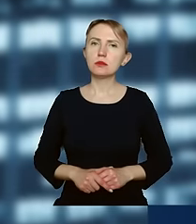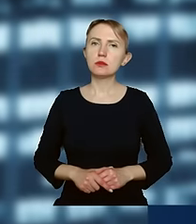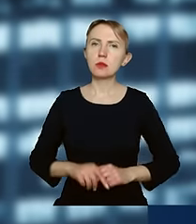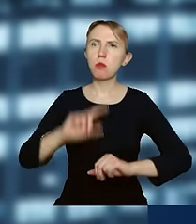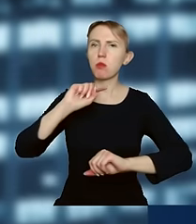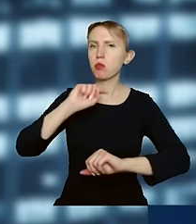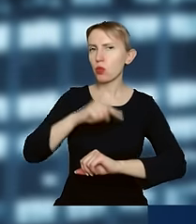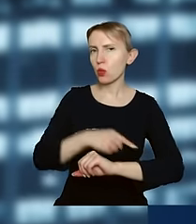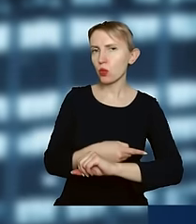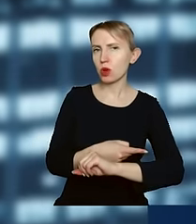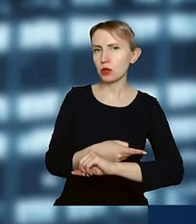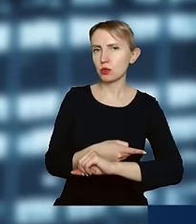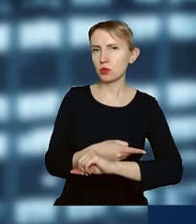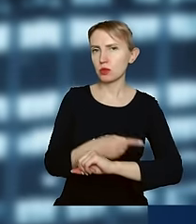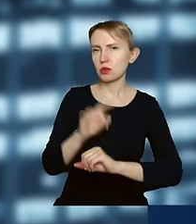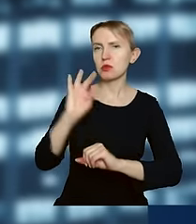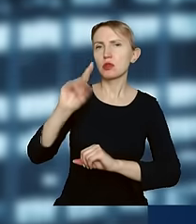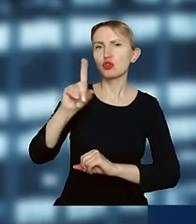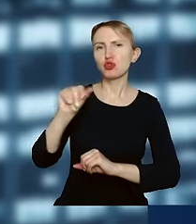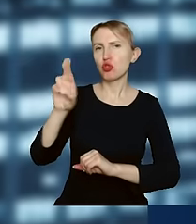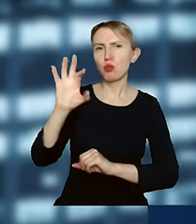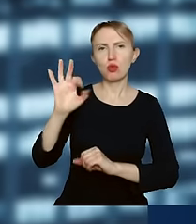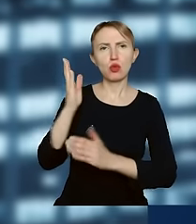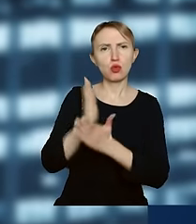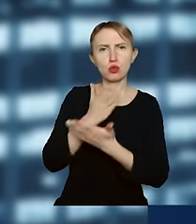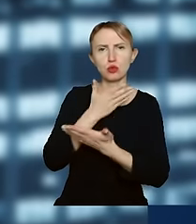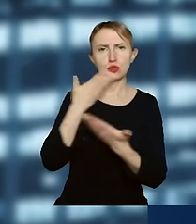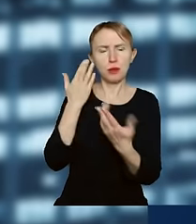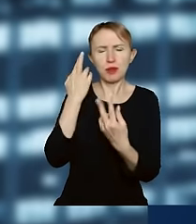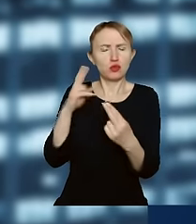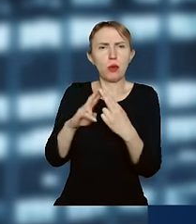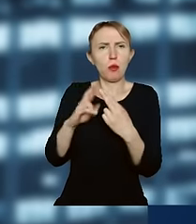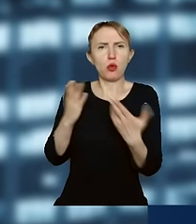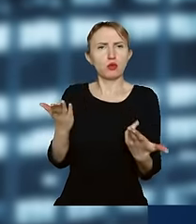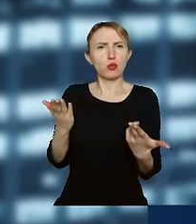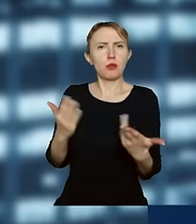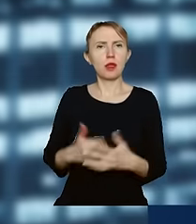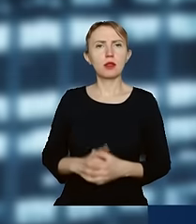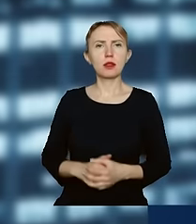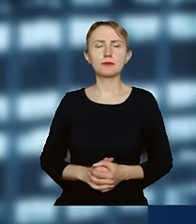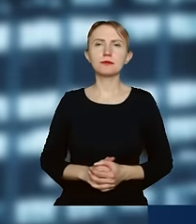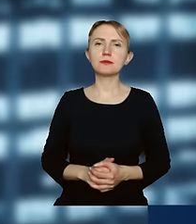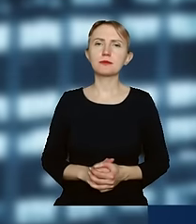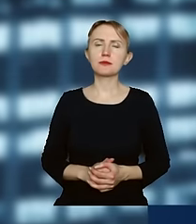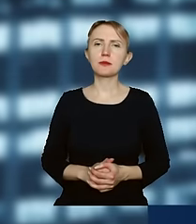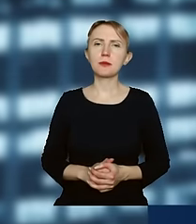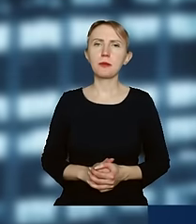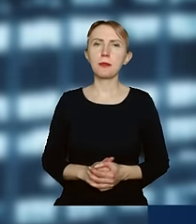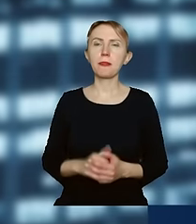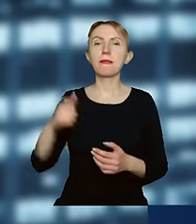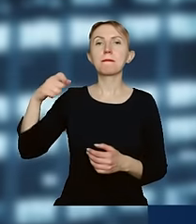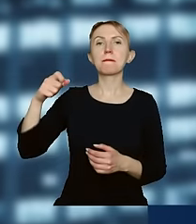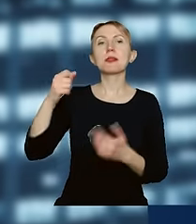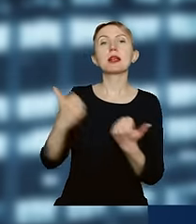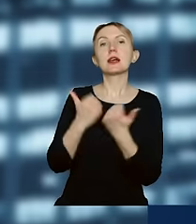prokuratury Ziobry i tak dalej. To jakieś nieporozumienie musi być. Ogromne nieporozumienie. Prezydent Krakowa Jacek